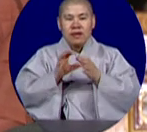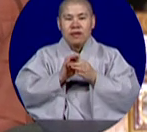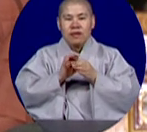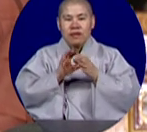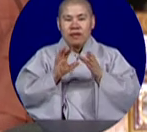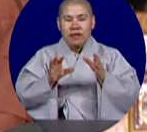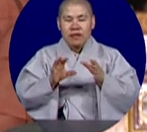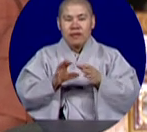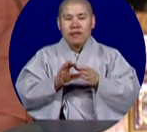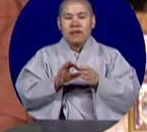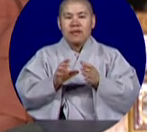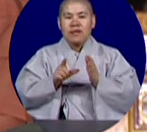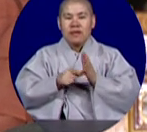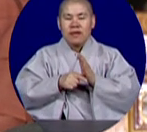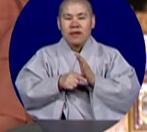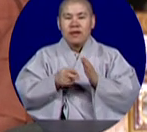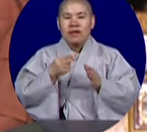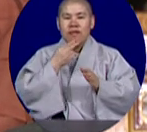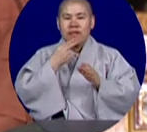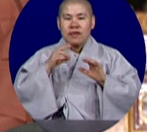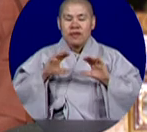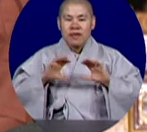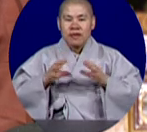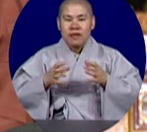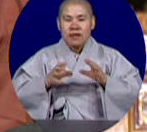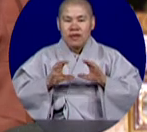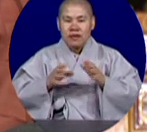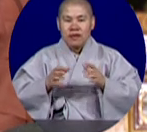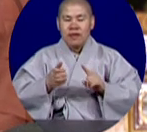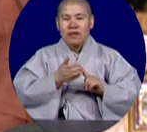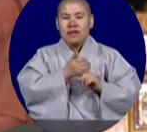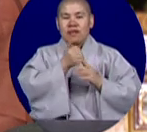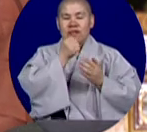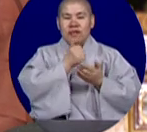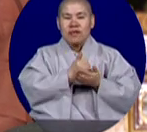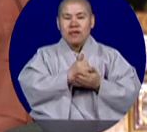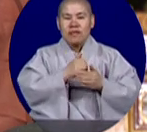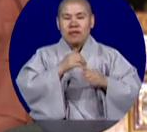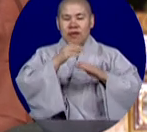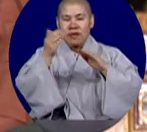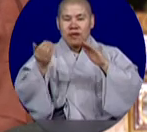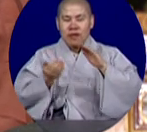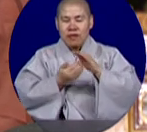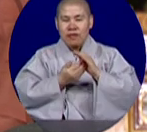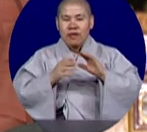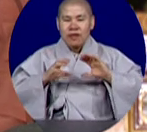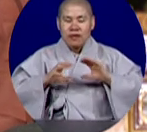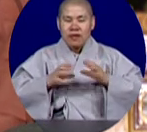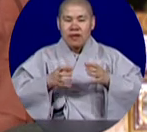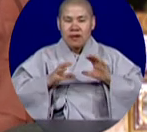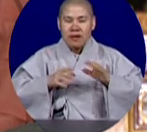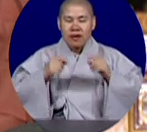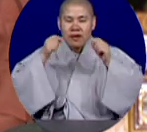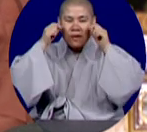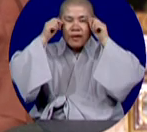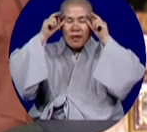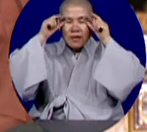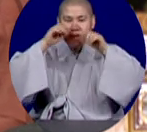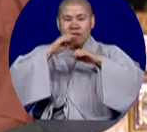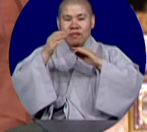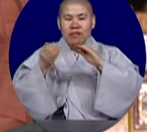시간 없는 세계. 이게 부처님이 도달한 세계고 깨달은 세계입니다. 시간 없는